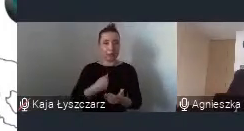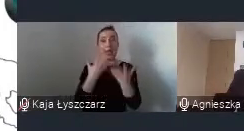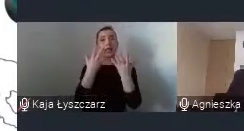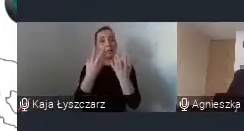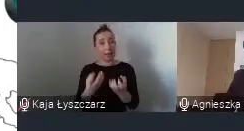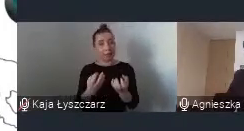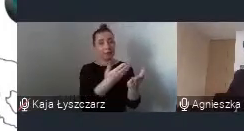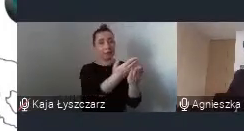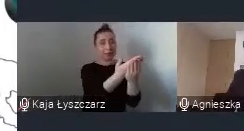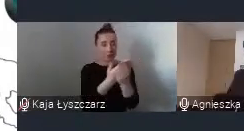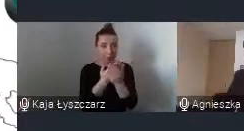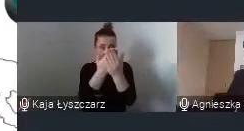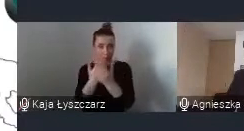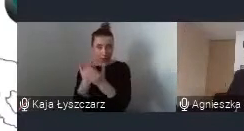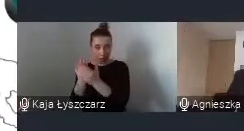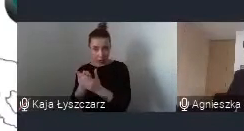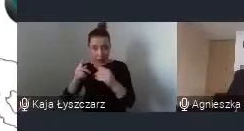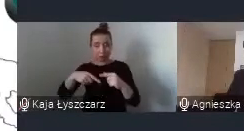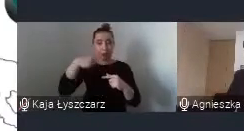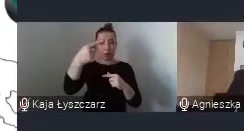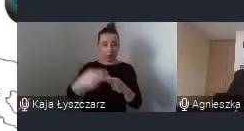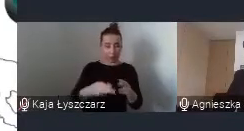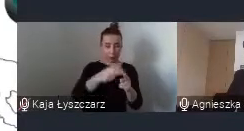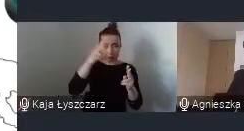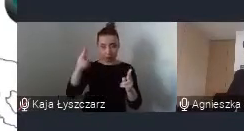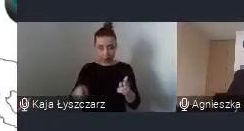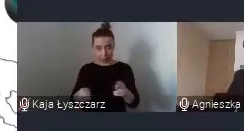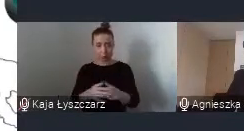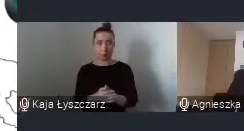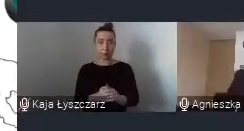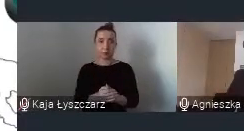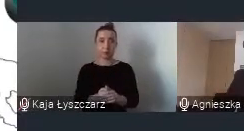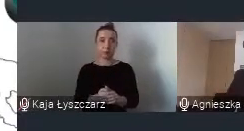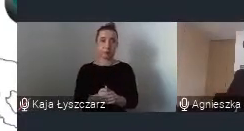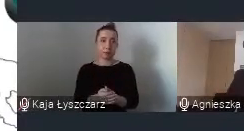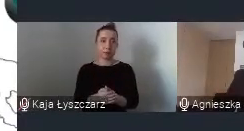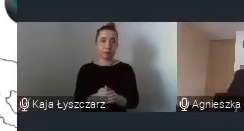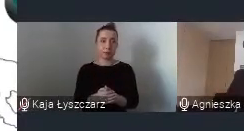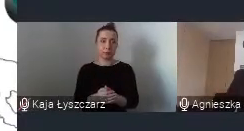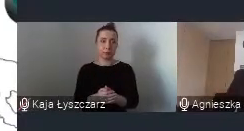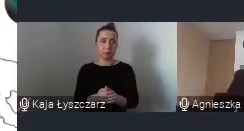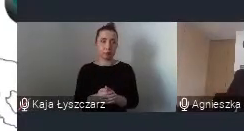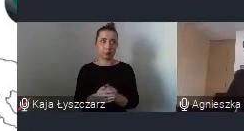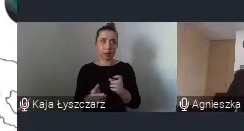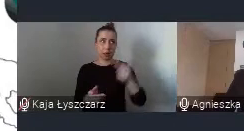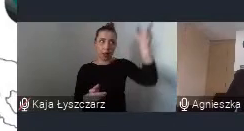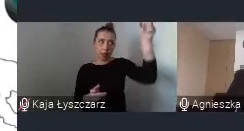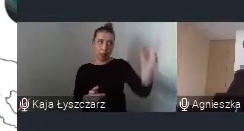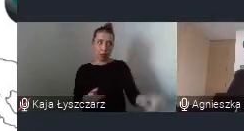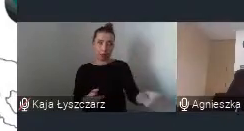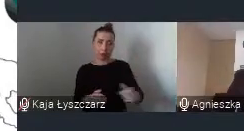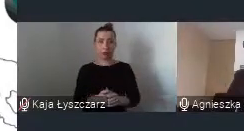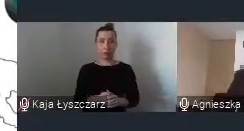żeby próbować swoich sił też w kolejnym rozdaniu. W lewej kolumnie widzą Państwo, ja